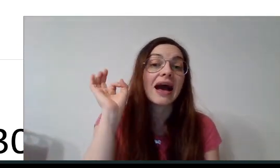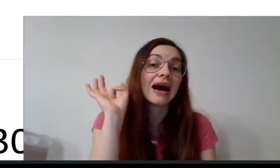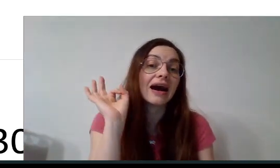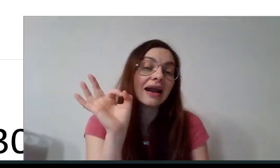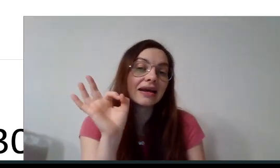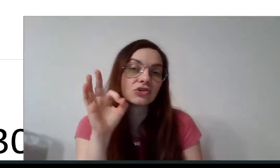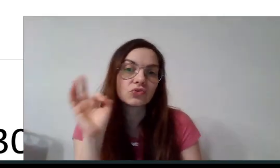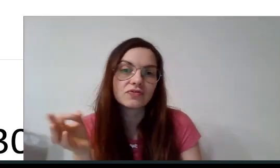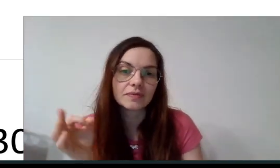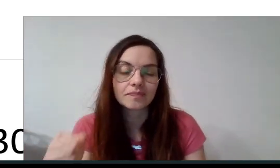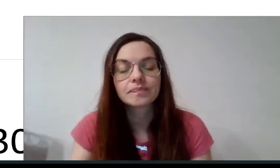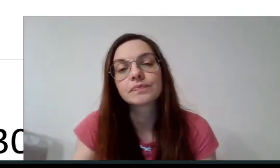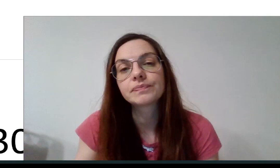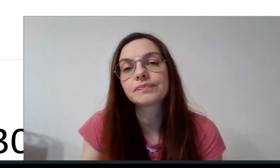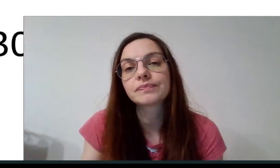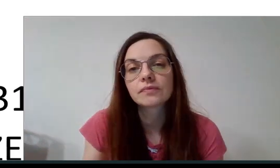a alle su svi.